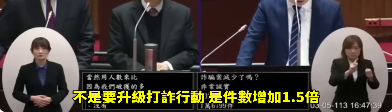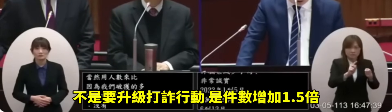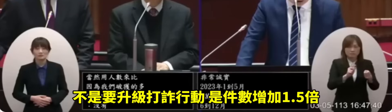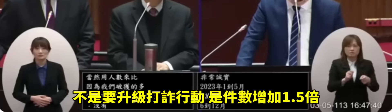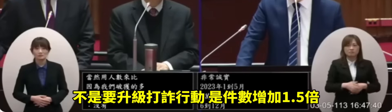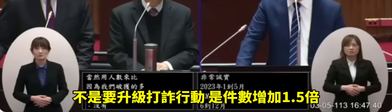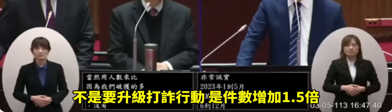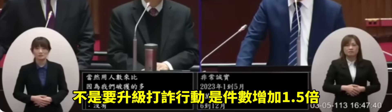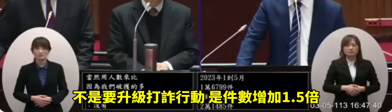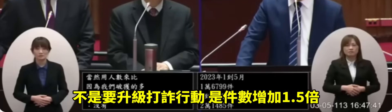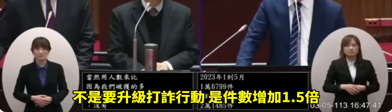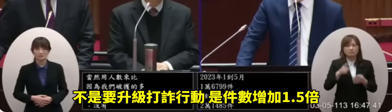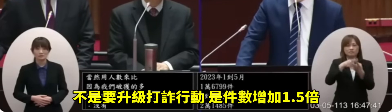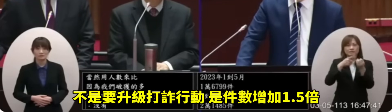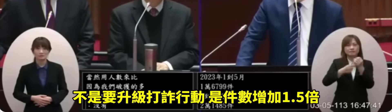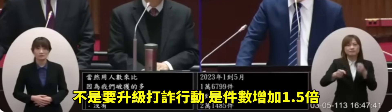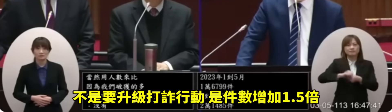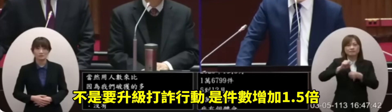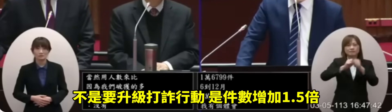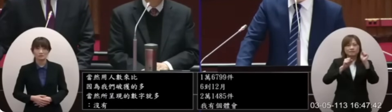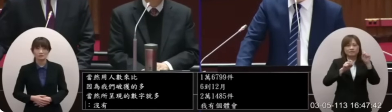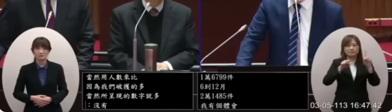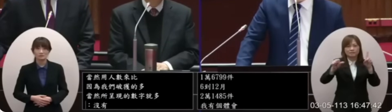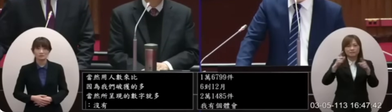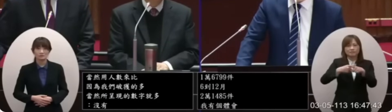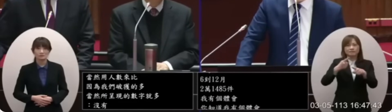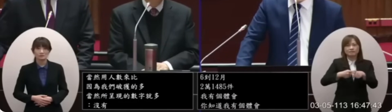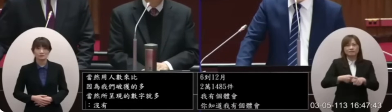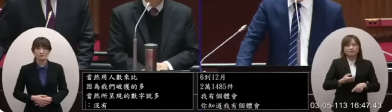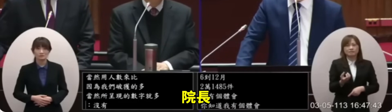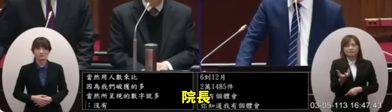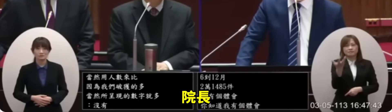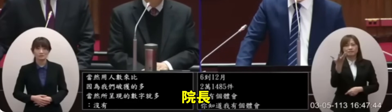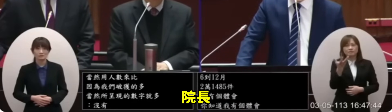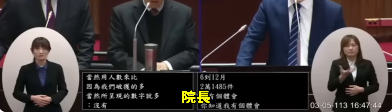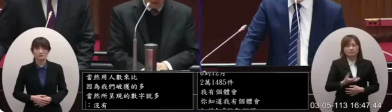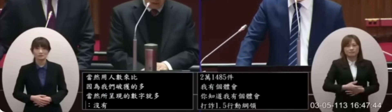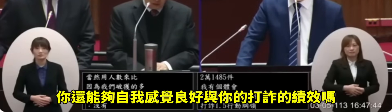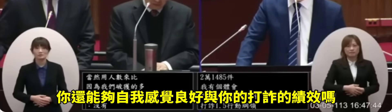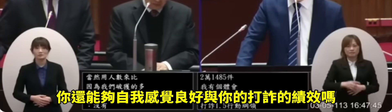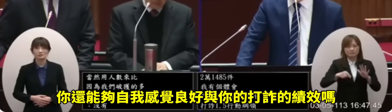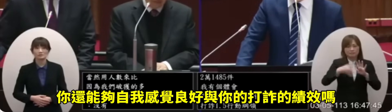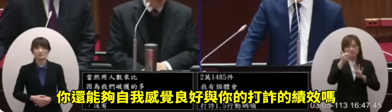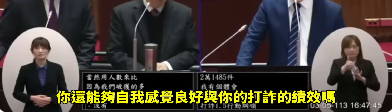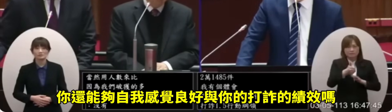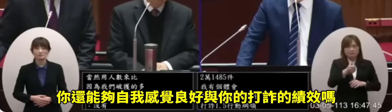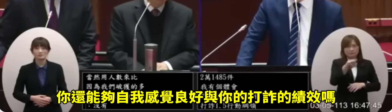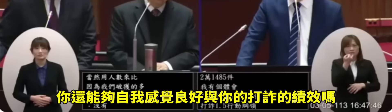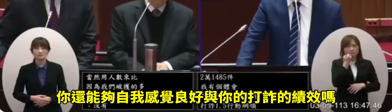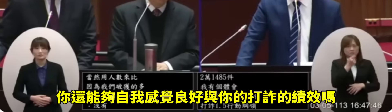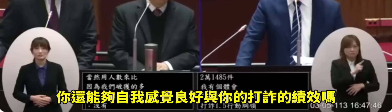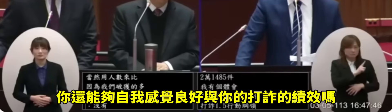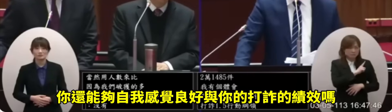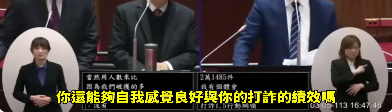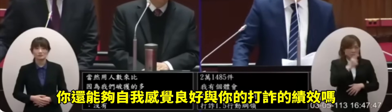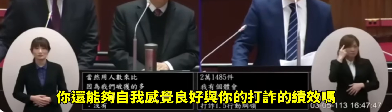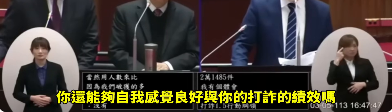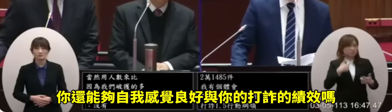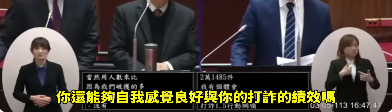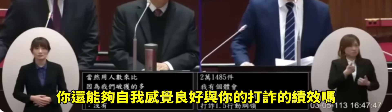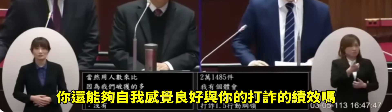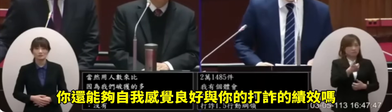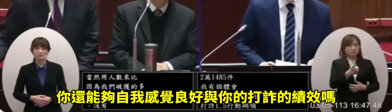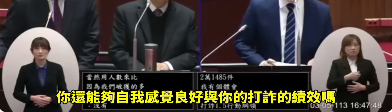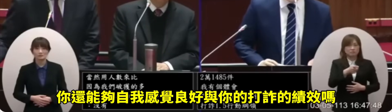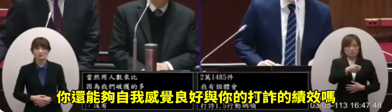动，是件数增加1.5倍啊。院长，你还能够自我感觉良好于你